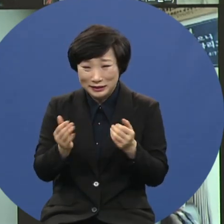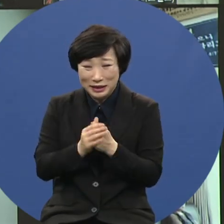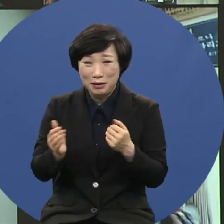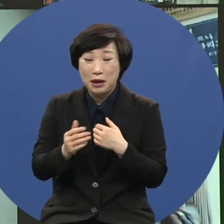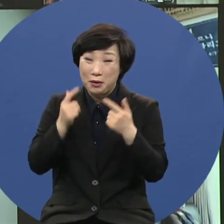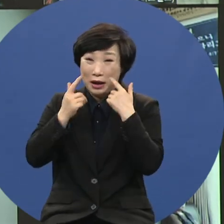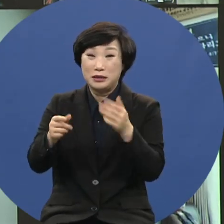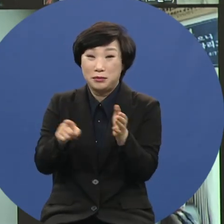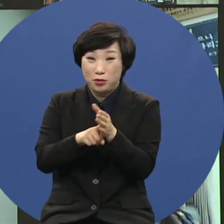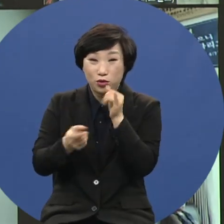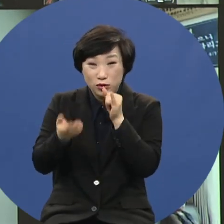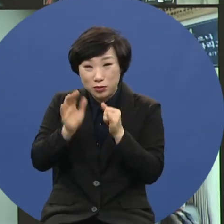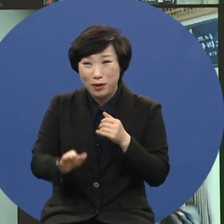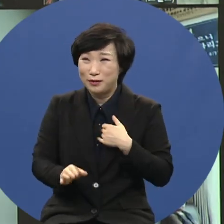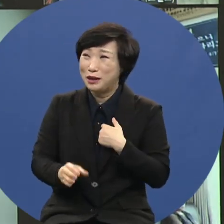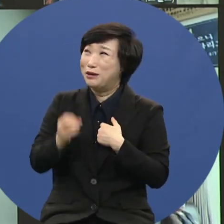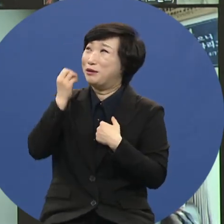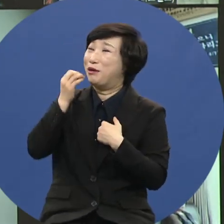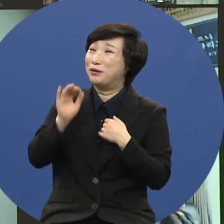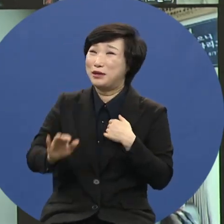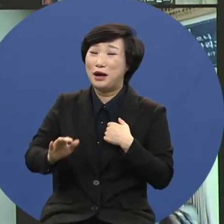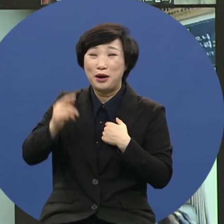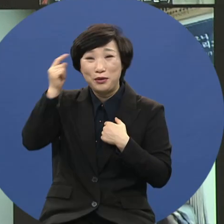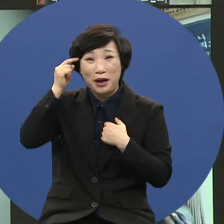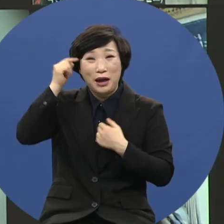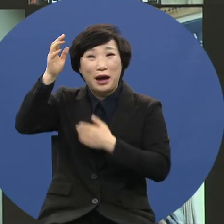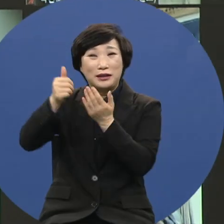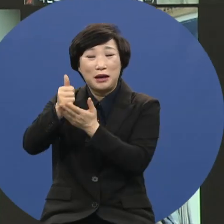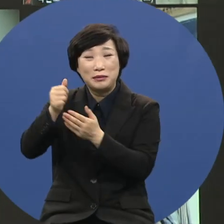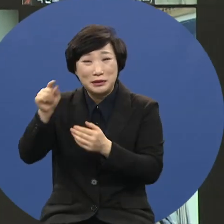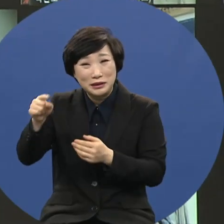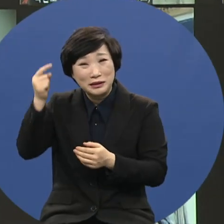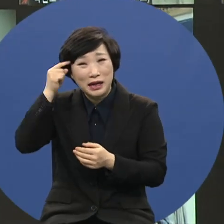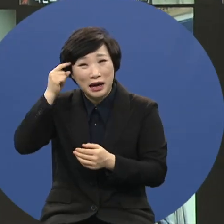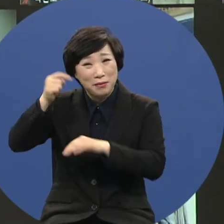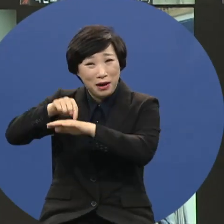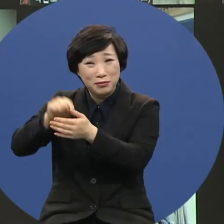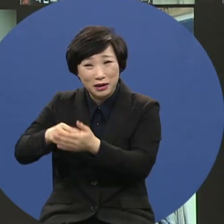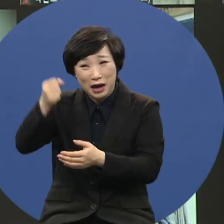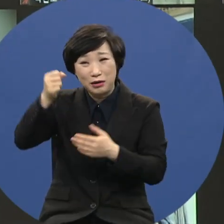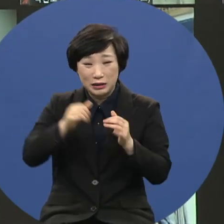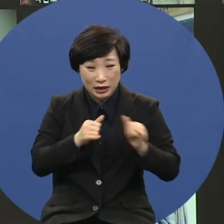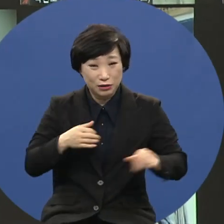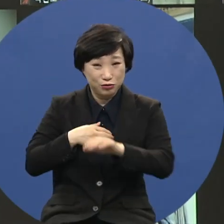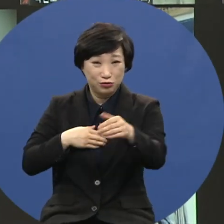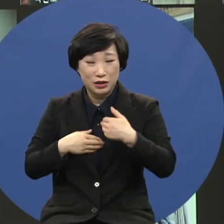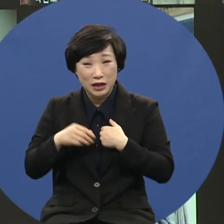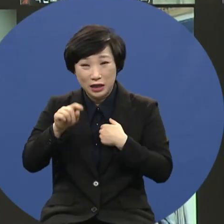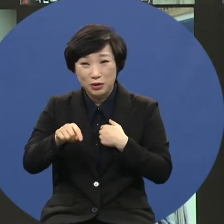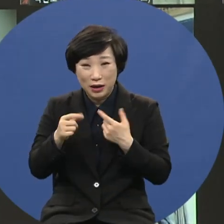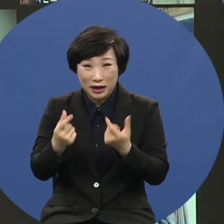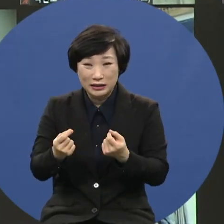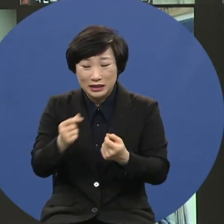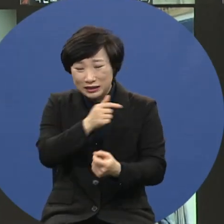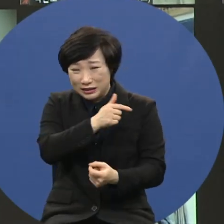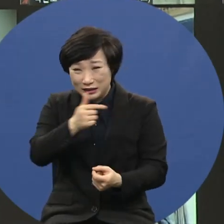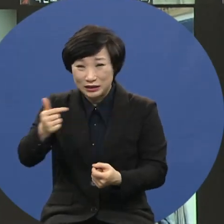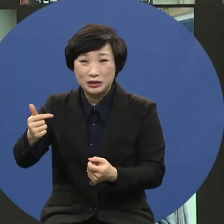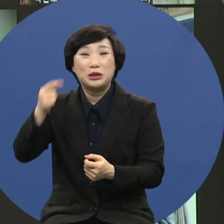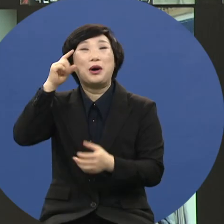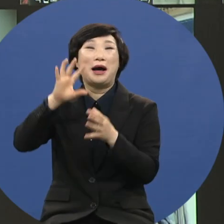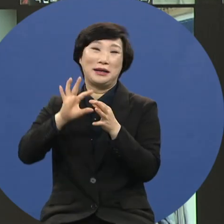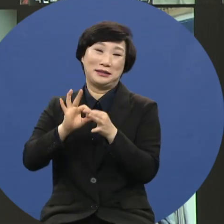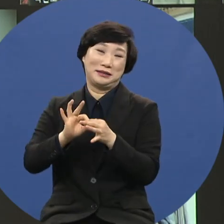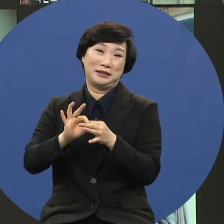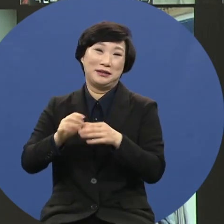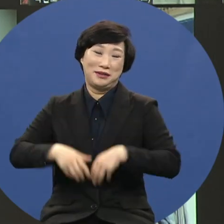확실히 믿는데 어쩌다 하나님이 이런 생각과 마음을 가지고 우리 같은 것에게 이런 큰